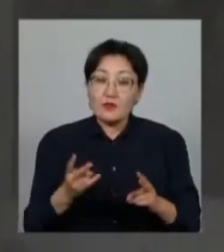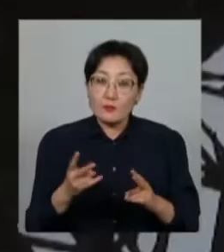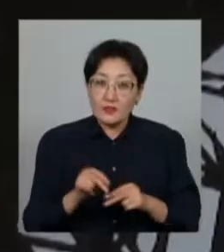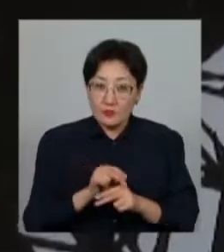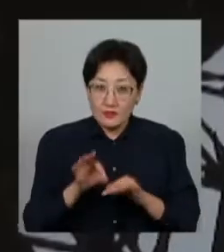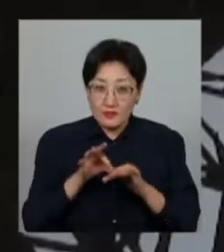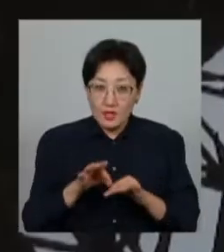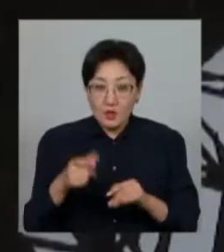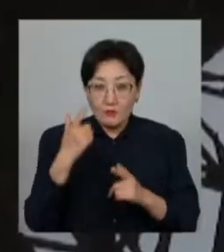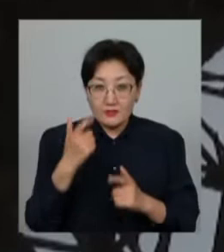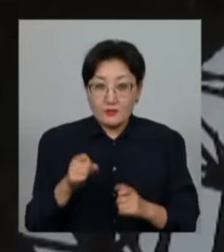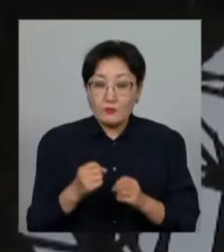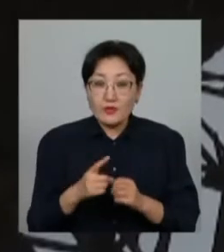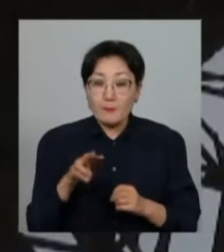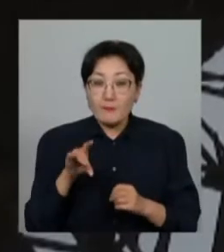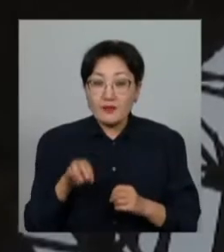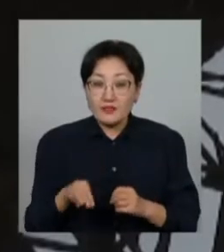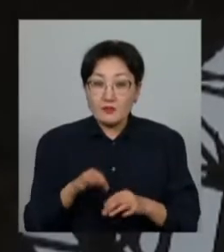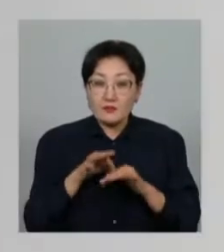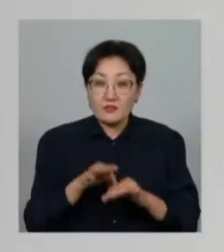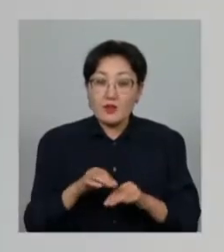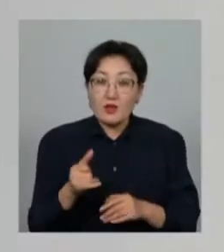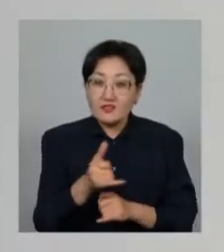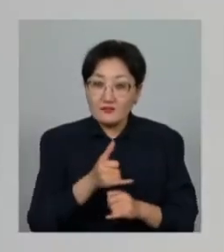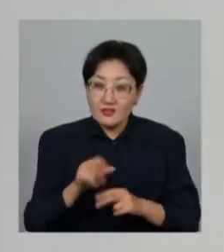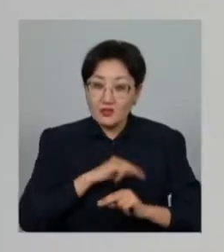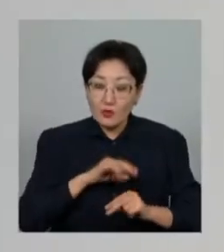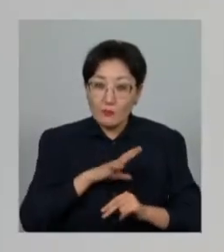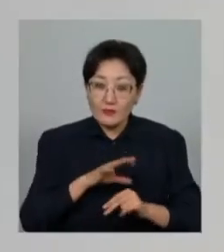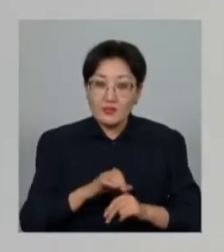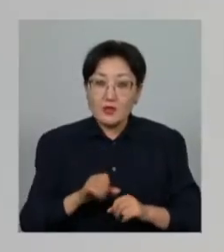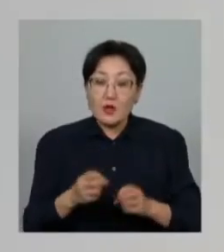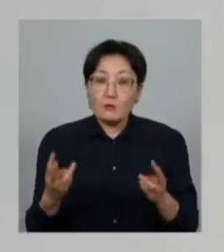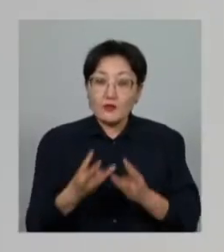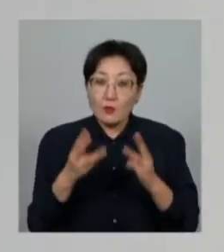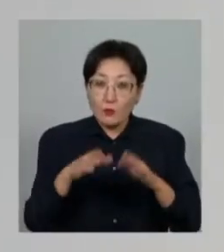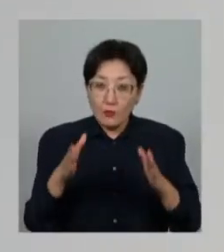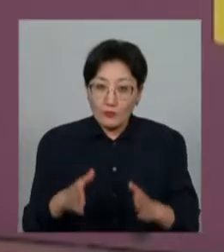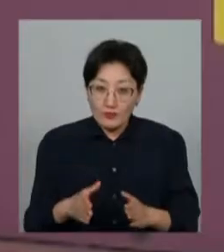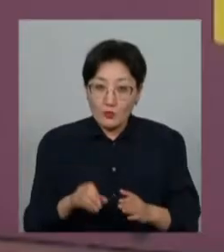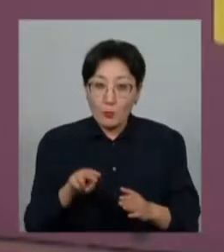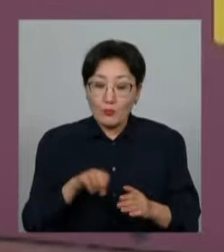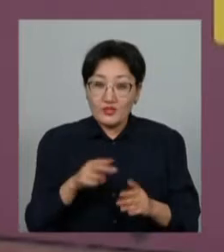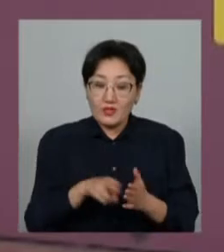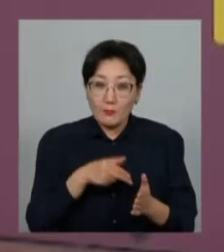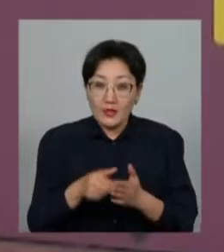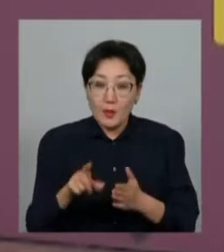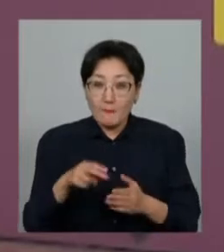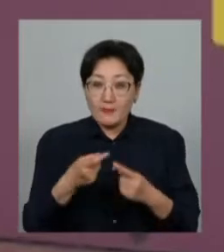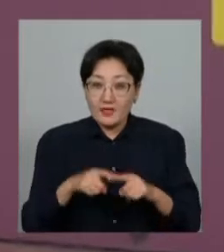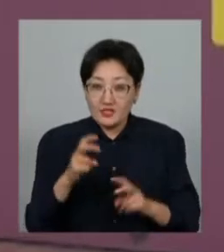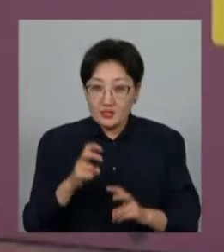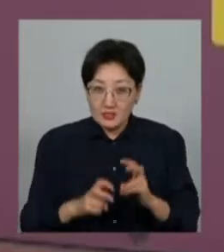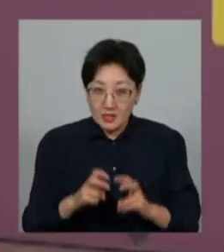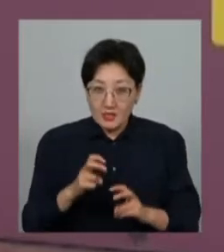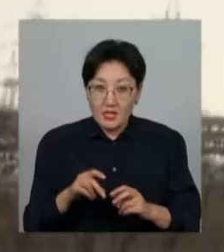лечение. Напомню, что 11 марта при проведении сварочных работ произошло воспламенение бочки из-под краски в механическом цехе